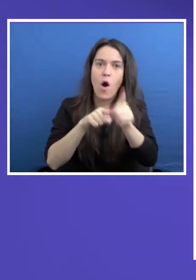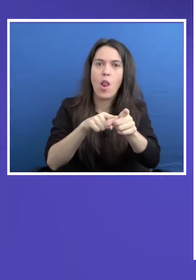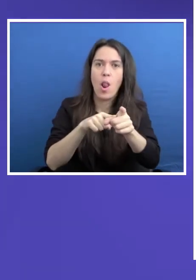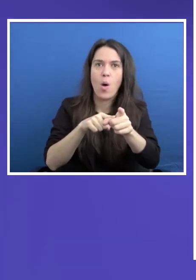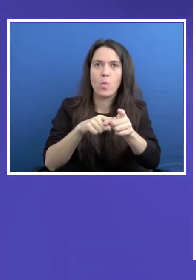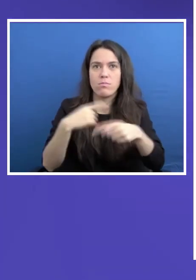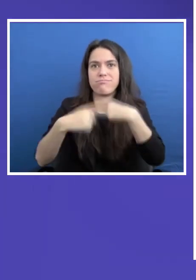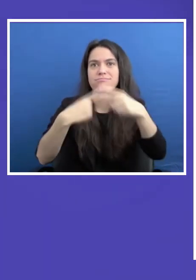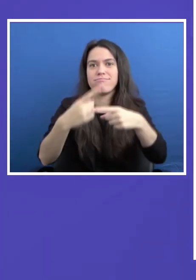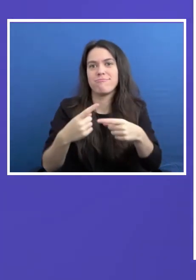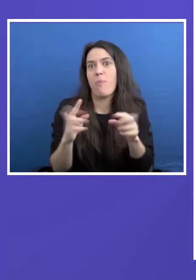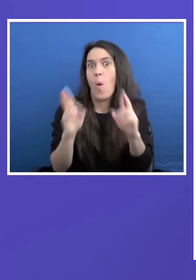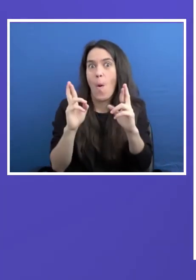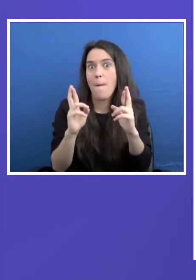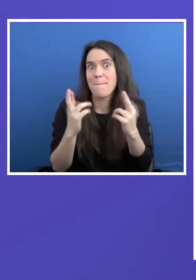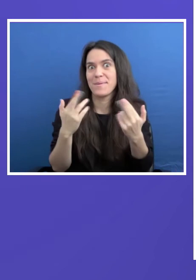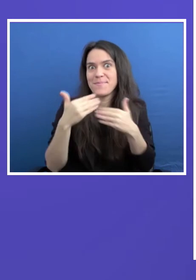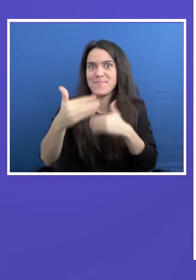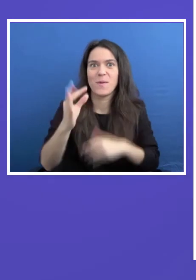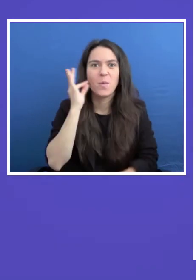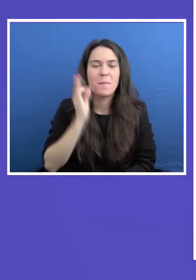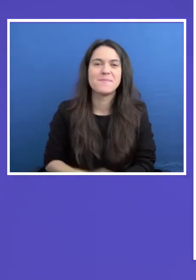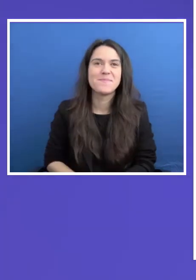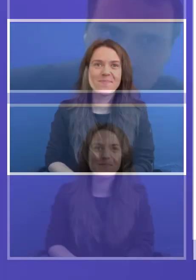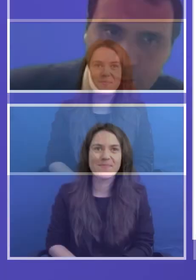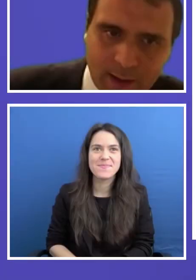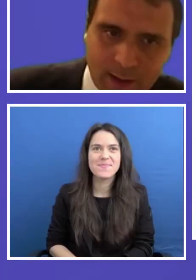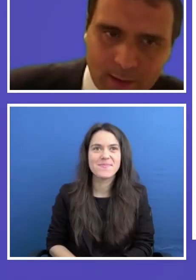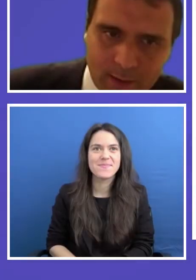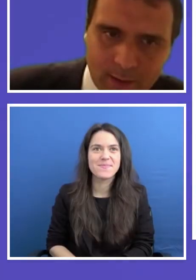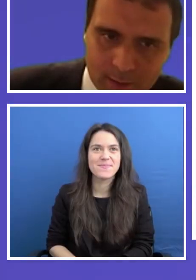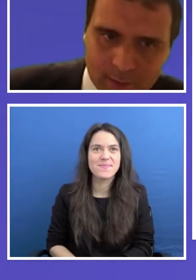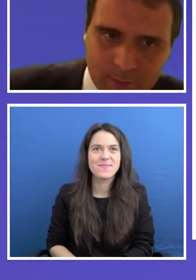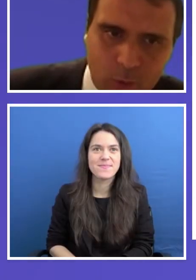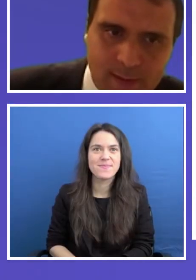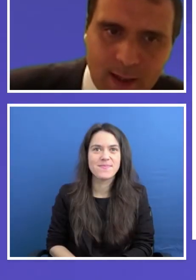بيقدر يوازن. فكره عامه اخيره في اقل من دقيقه، فكره عامه عن